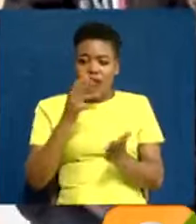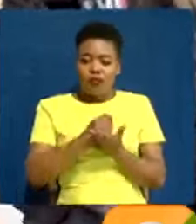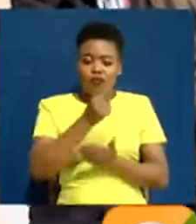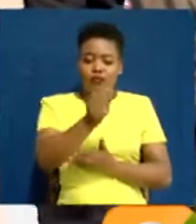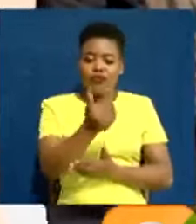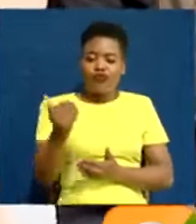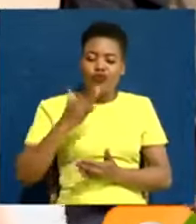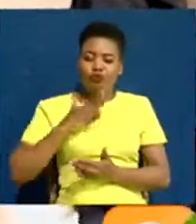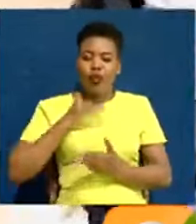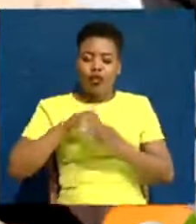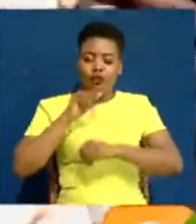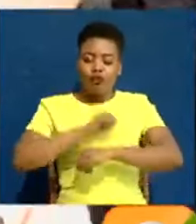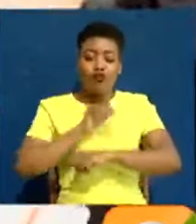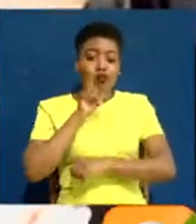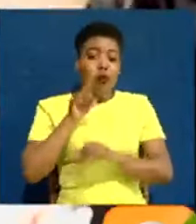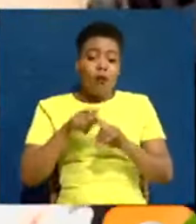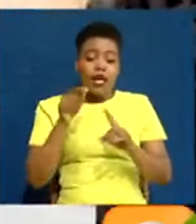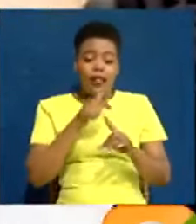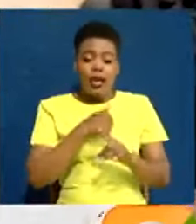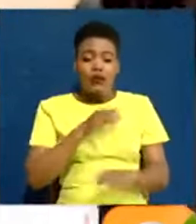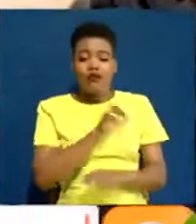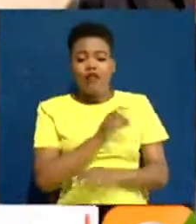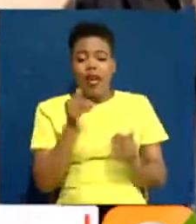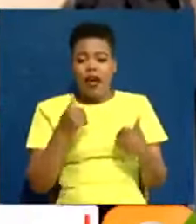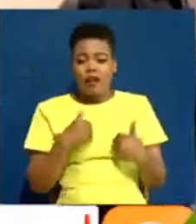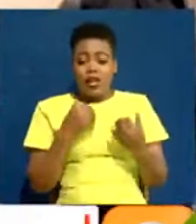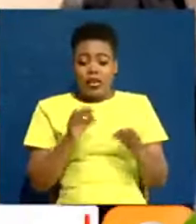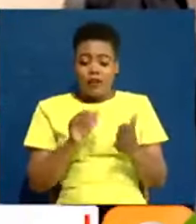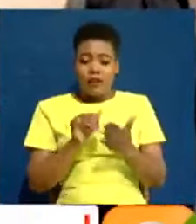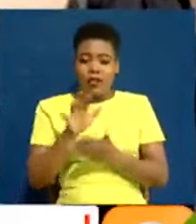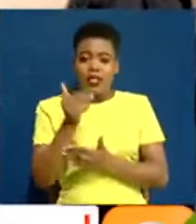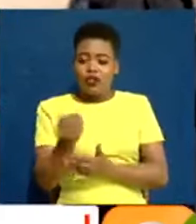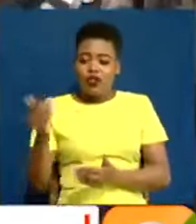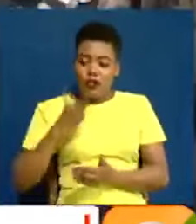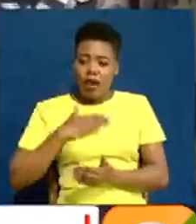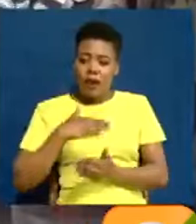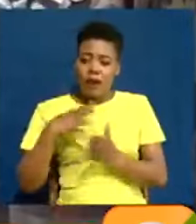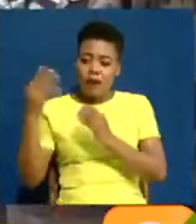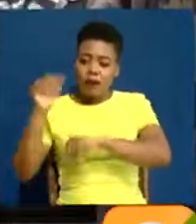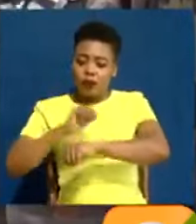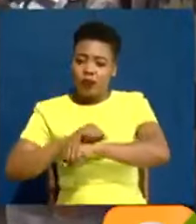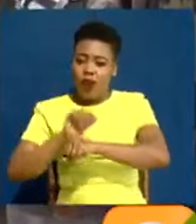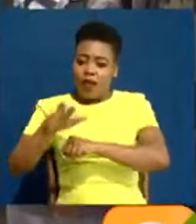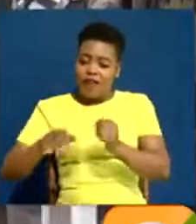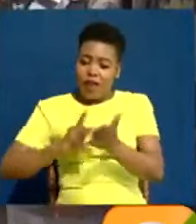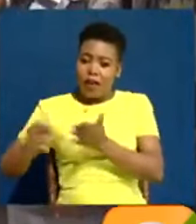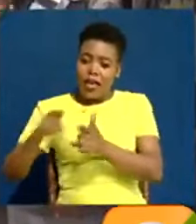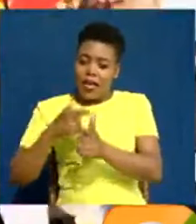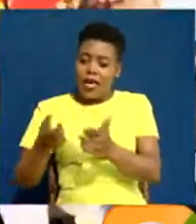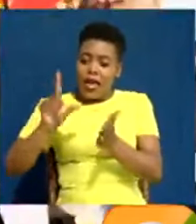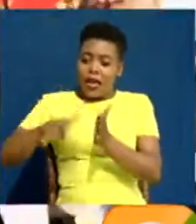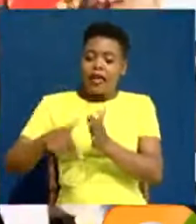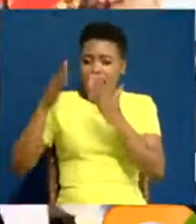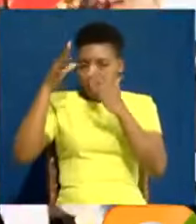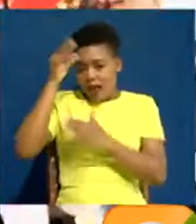saa hii tumehofia kwamba tunaweza tuma watoto boarding na kitu tena utarudishwa nyuma. That will cost a double cost. Na hii ikiwa ndio taswira kamili